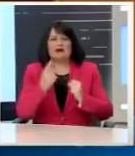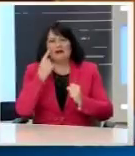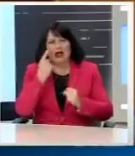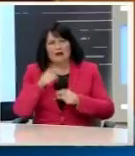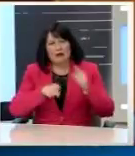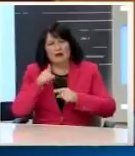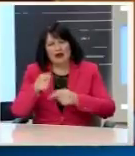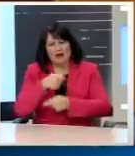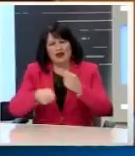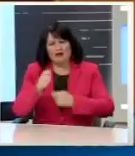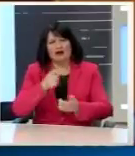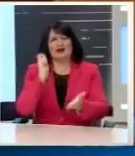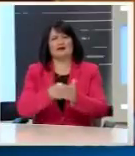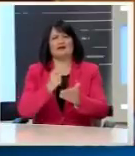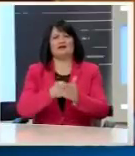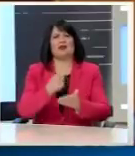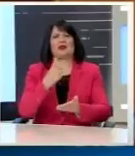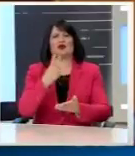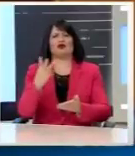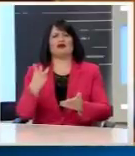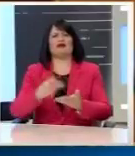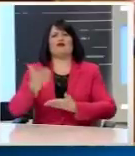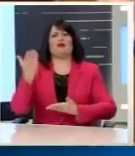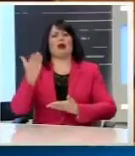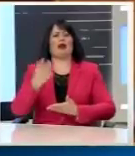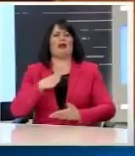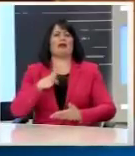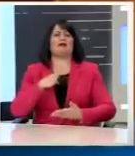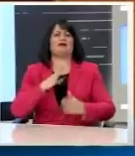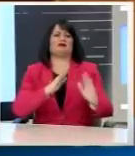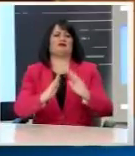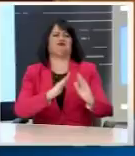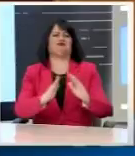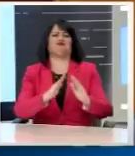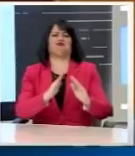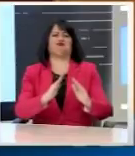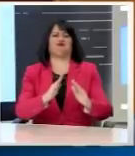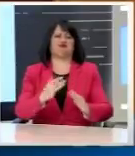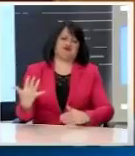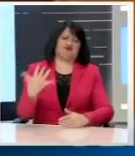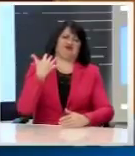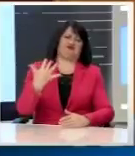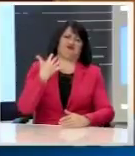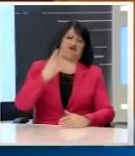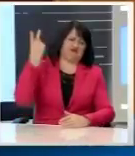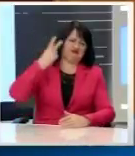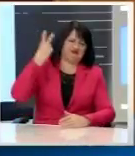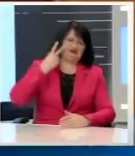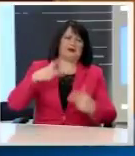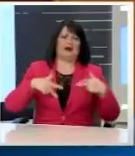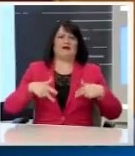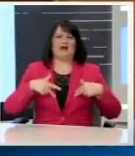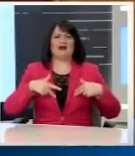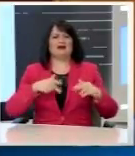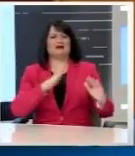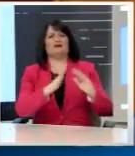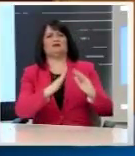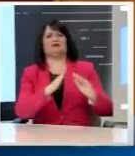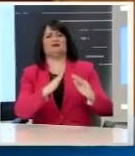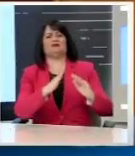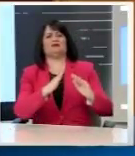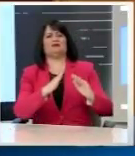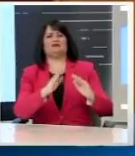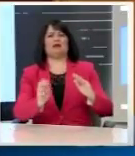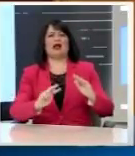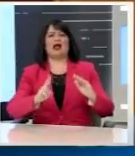Ο λόγος? Για να λιβανίζουν την αντιπολίτευση και να καταδικάζουν την κυβέρνηση. Ας έχουν και 7